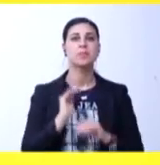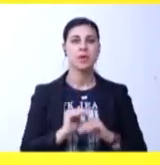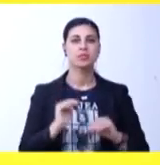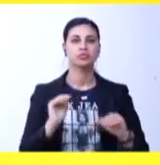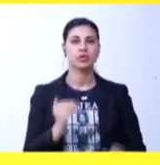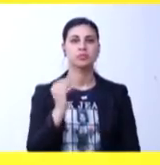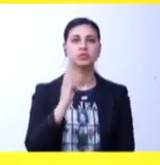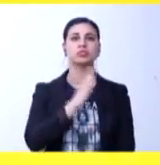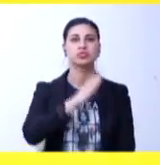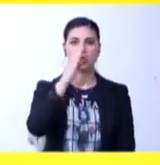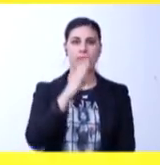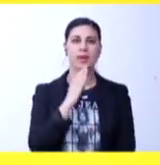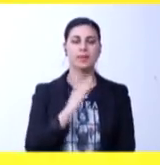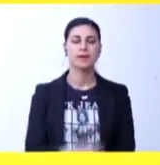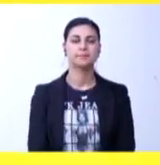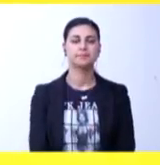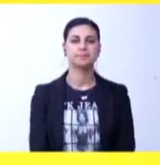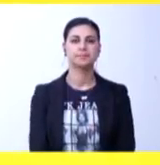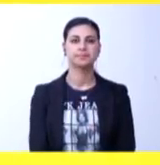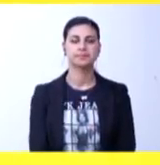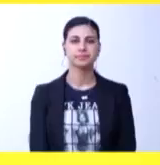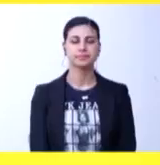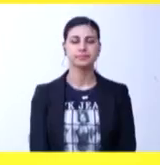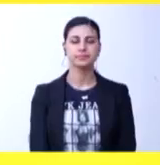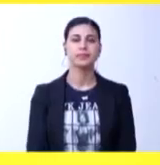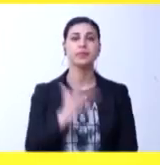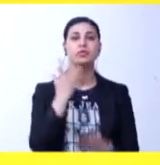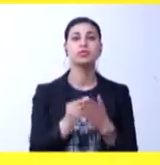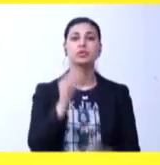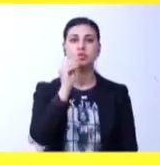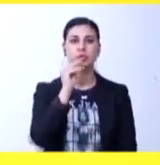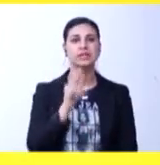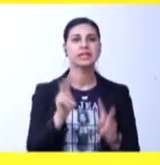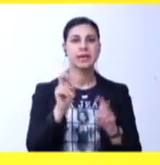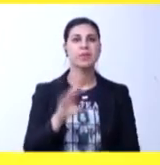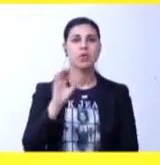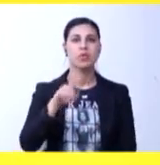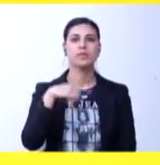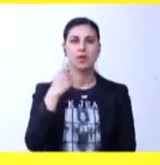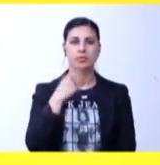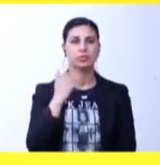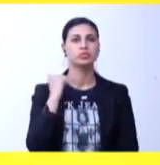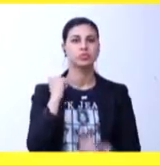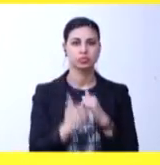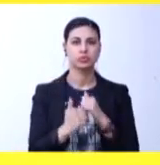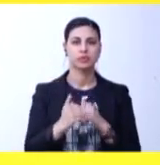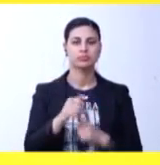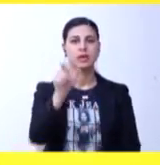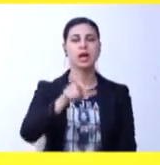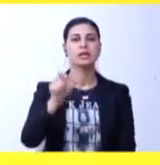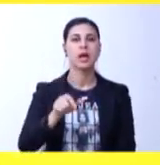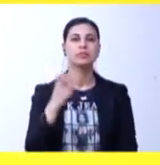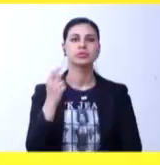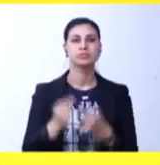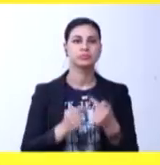ბავშვების მშობლებმა. როდესაც ჩვენ ამა თუ იმ თემაზე ვსაუბრობთ, ვითვალისწინებთ საზოგადოებაში